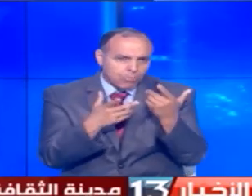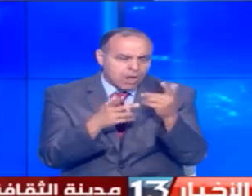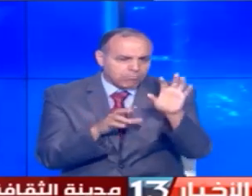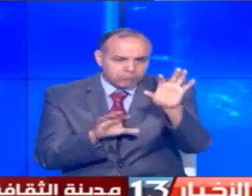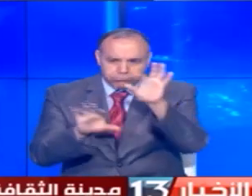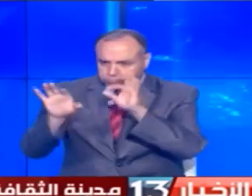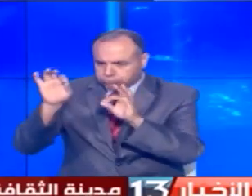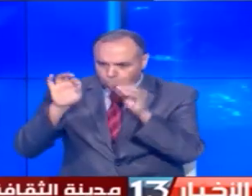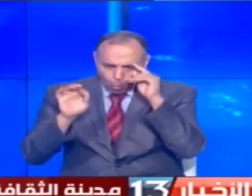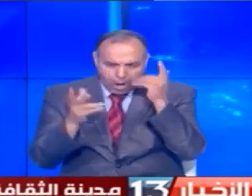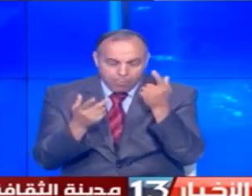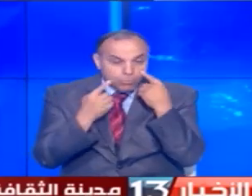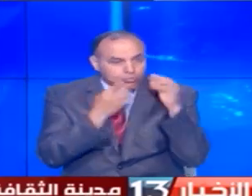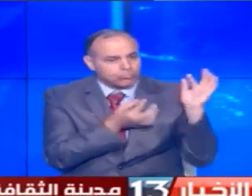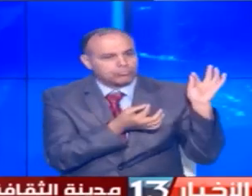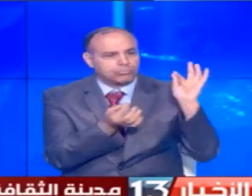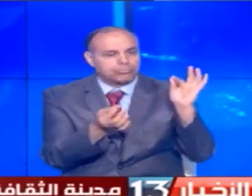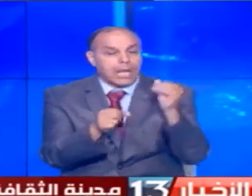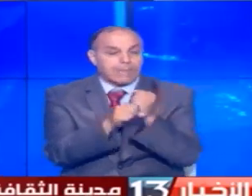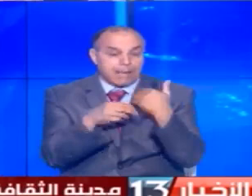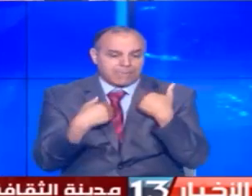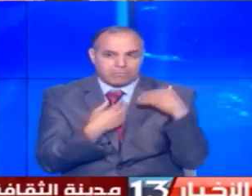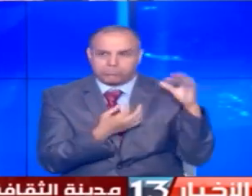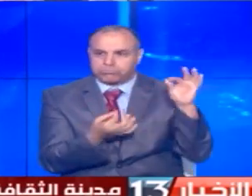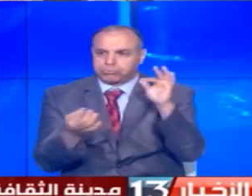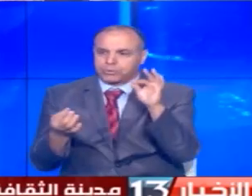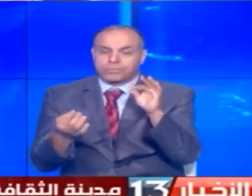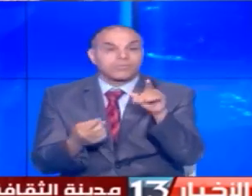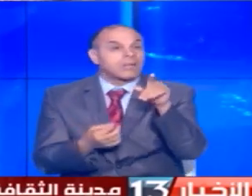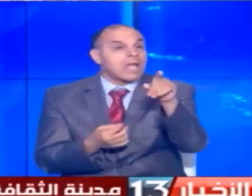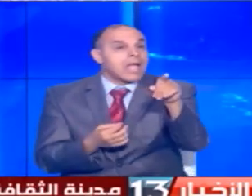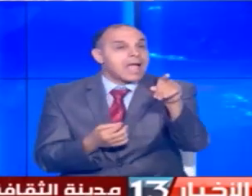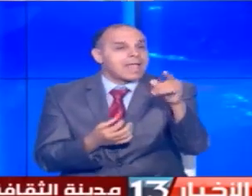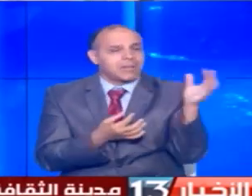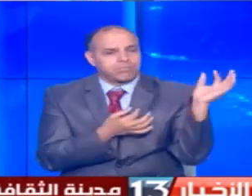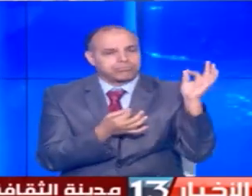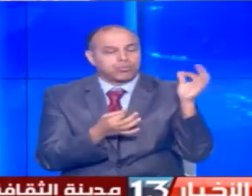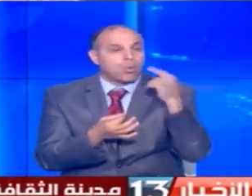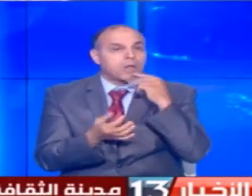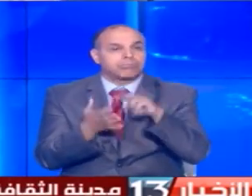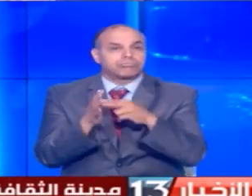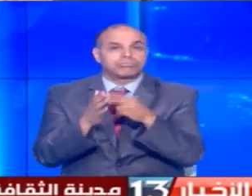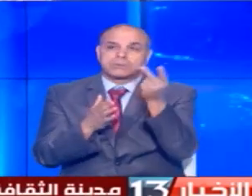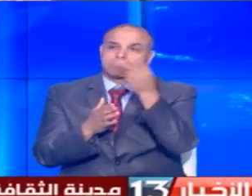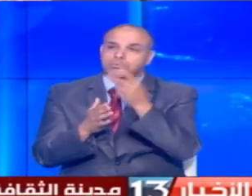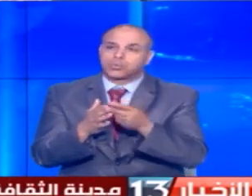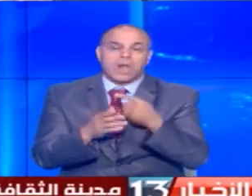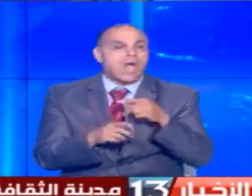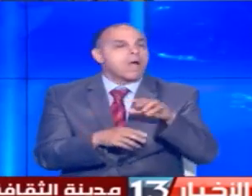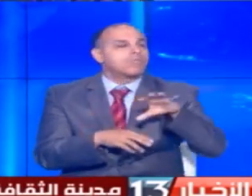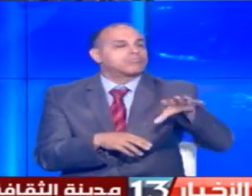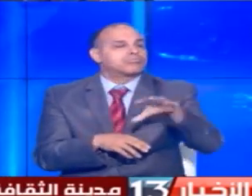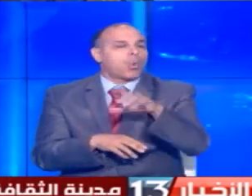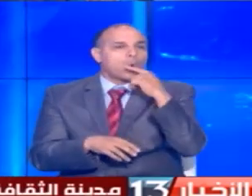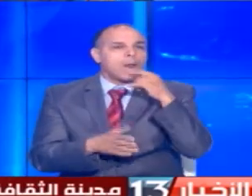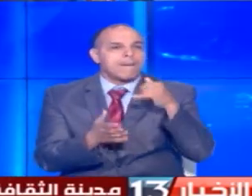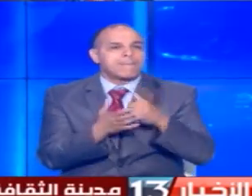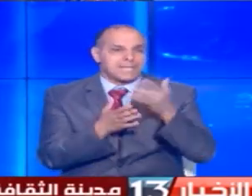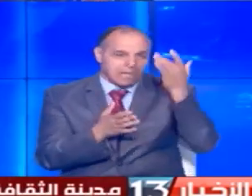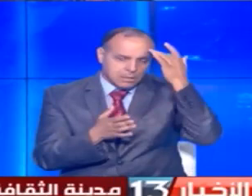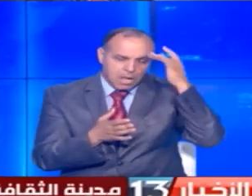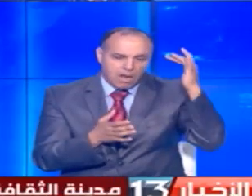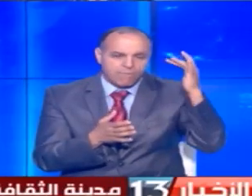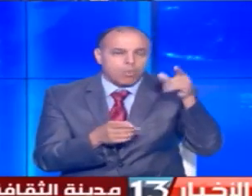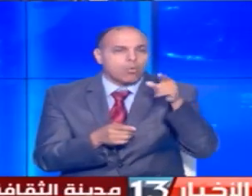دي كونسيبت باش نوريو الخدمه نتاعنا. فضاءات عرض الاعمال الفنيه التشكيليه تتوزع ببهو مدينه الثقافه